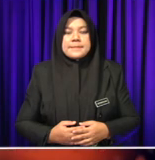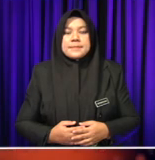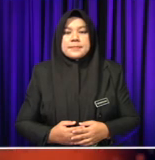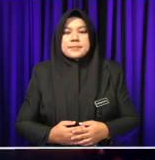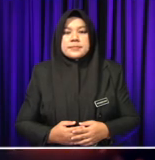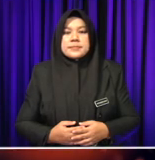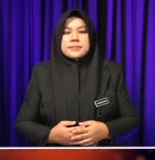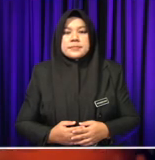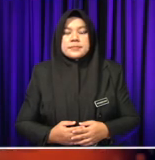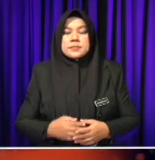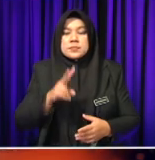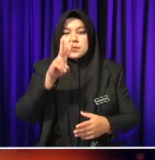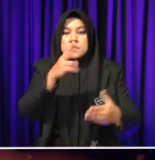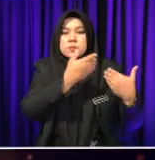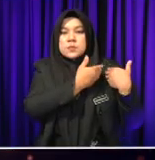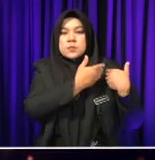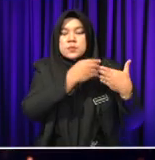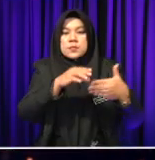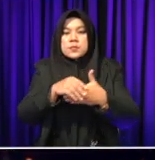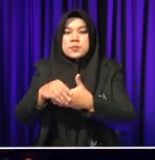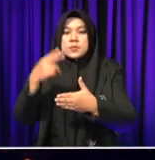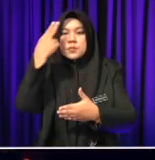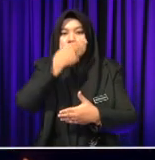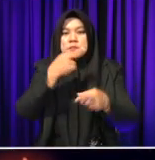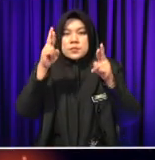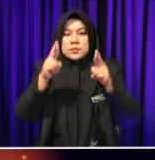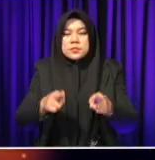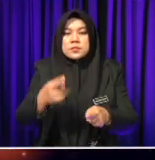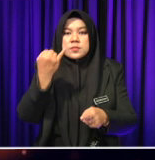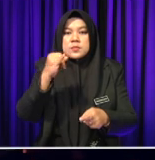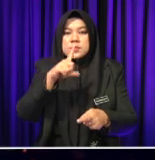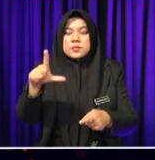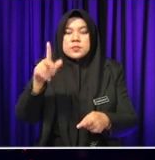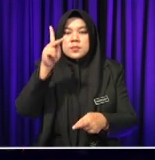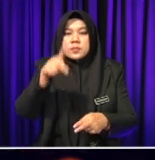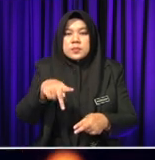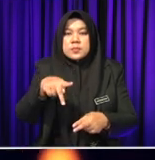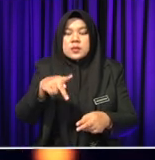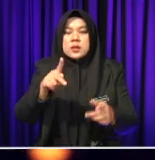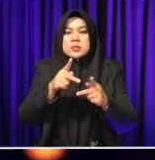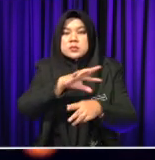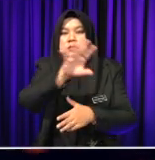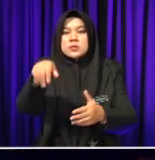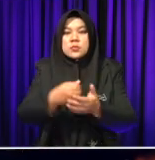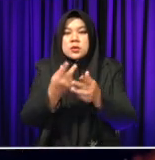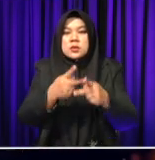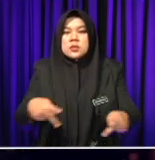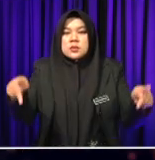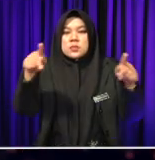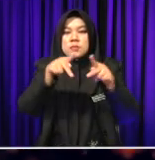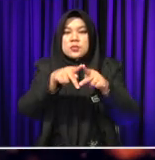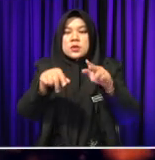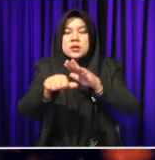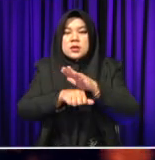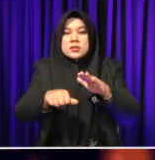Sil dua tanggungjawab pemimpin terhadap rakyat ialah memastikan semua keperluan rakyat asas eh